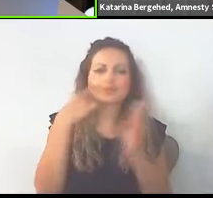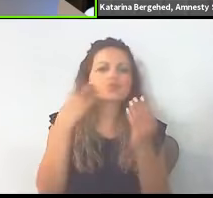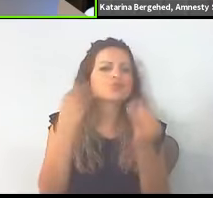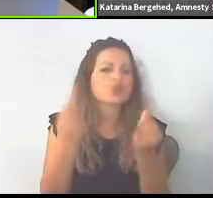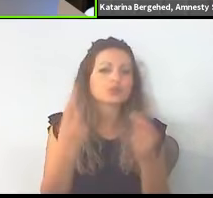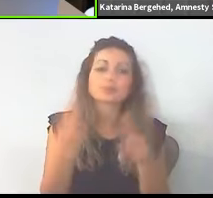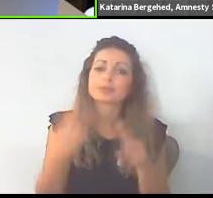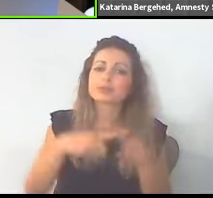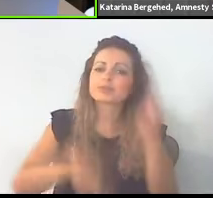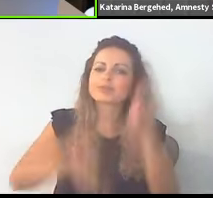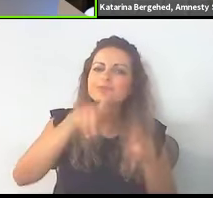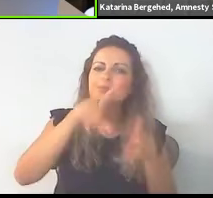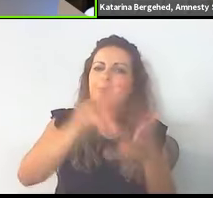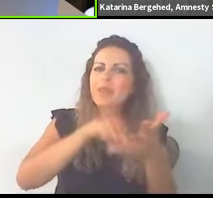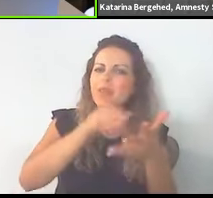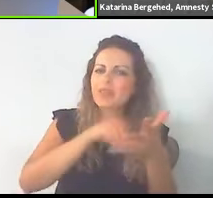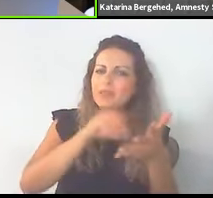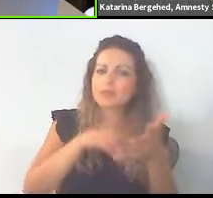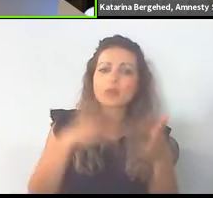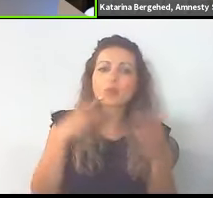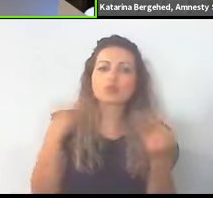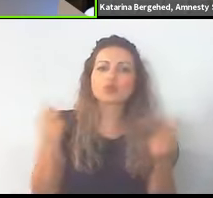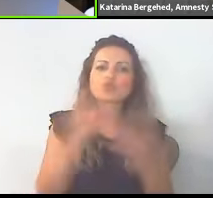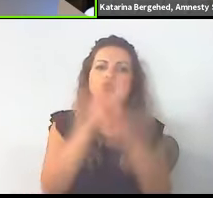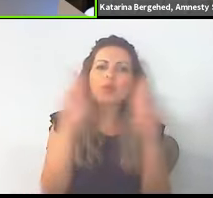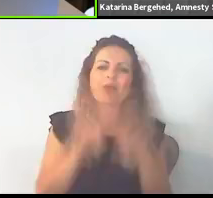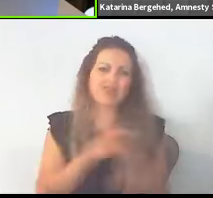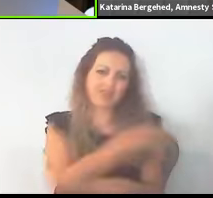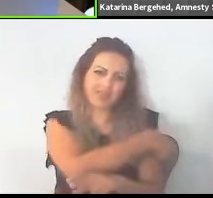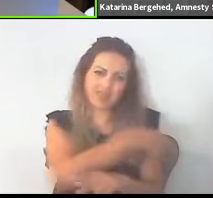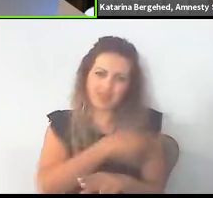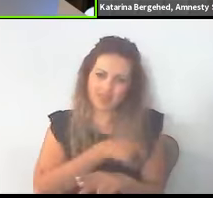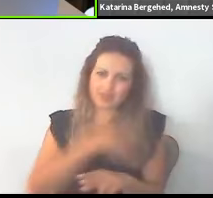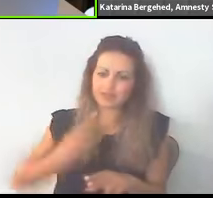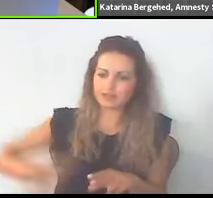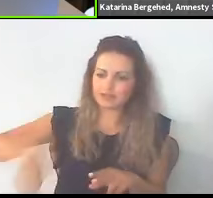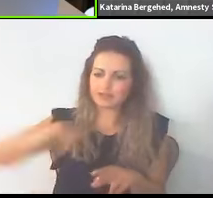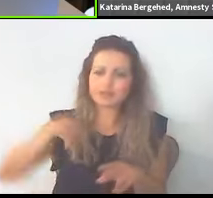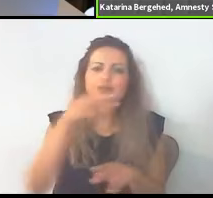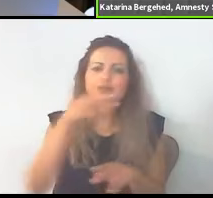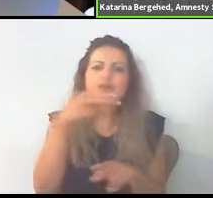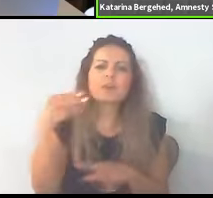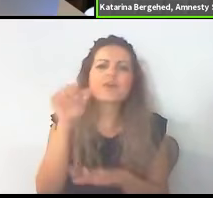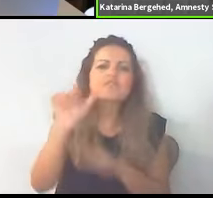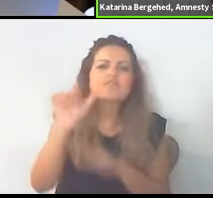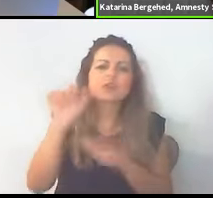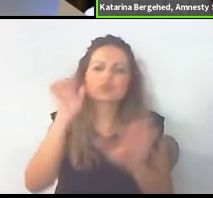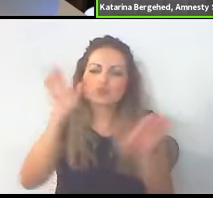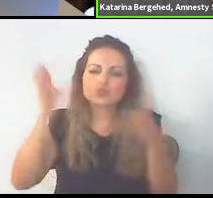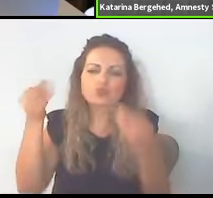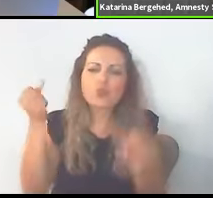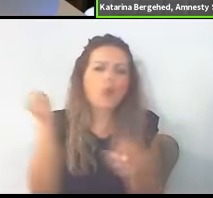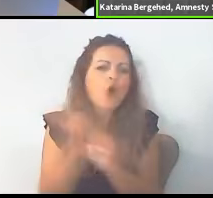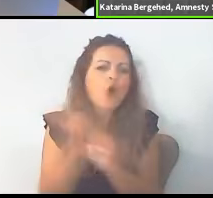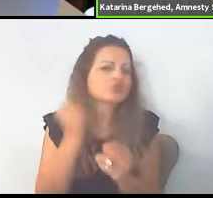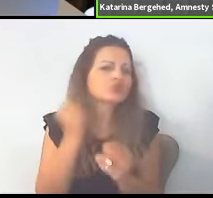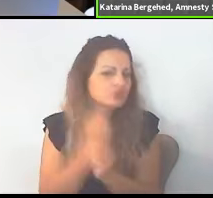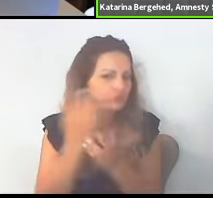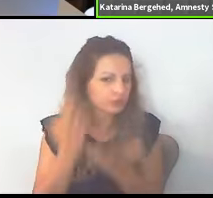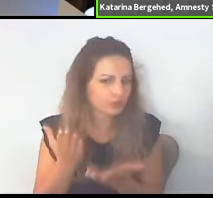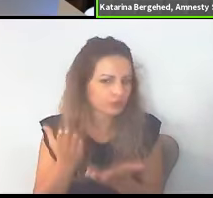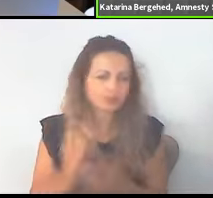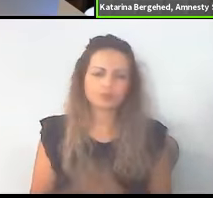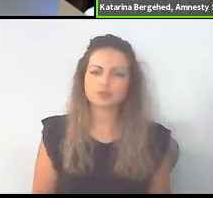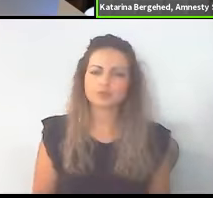το πώς η Διεθνής Αμνηστία στη Σουηδία δουλεύει γύρω από το ζήτημα του βιασμού. In 2004,